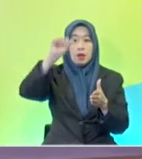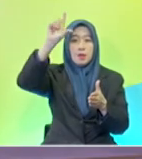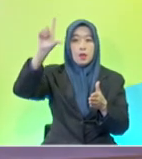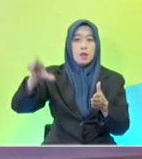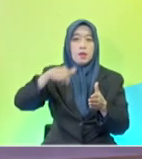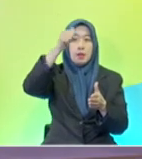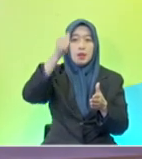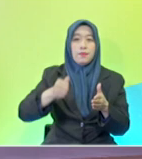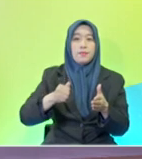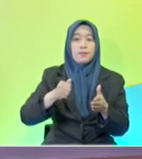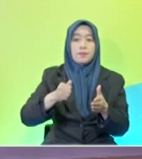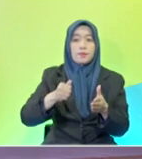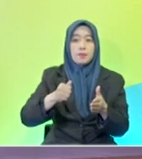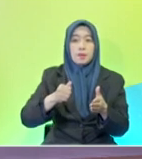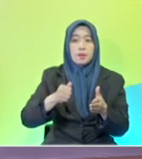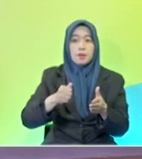juga Khalif.